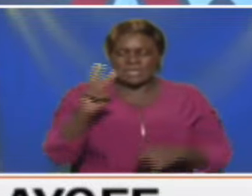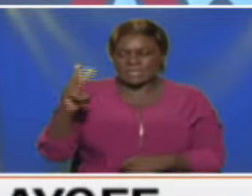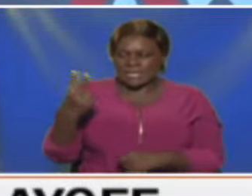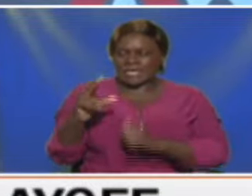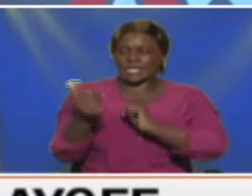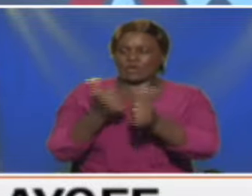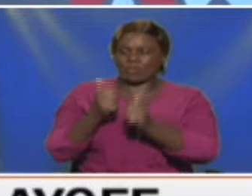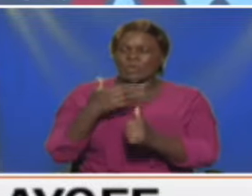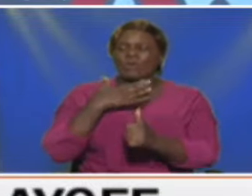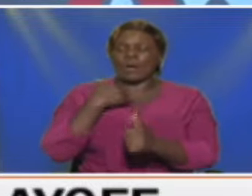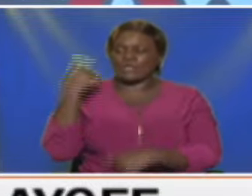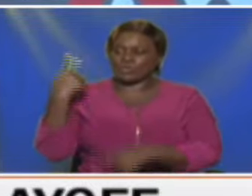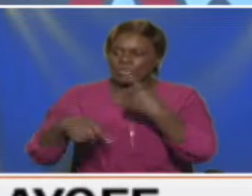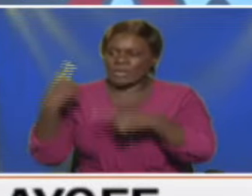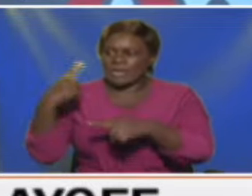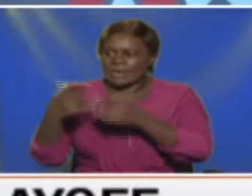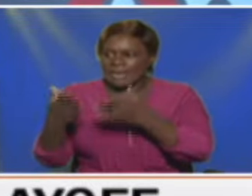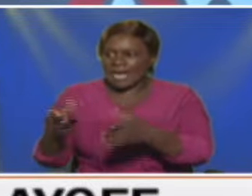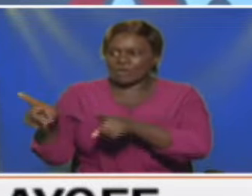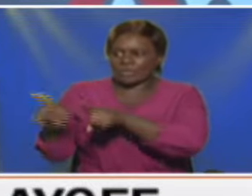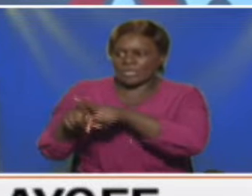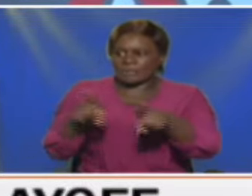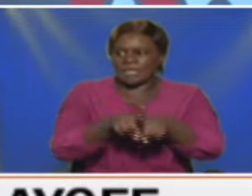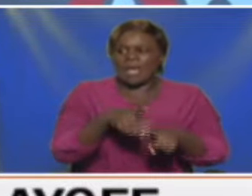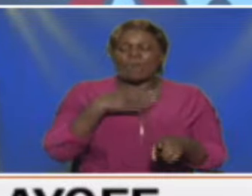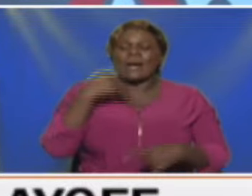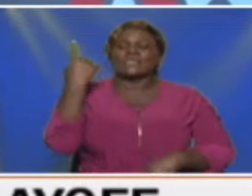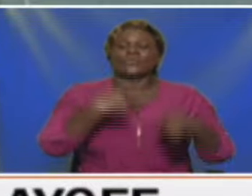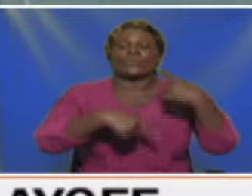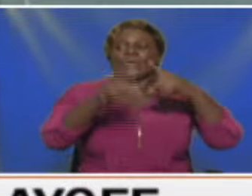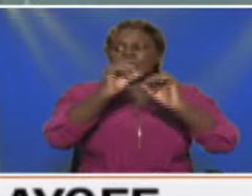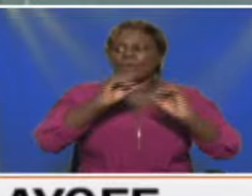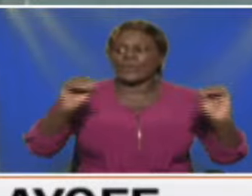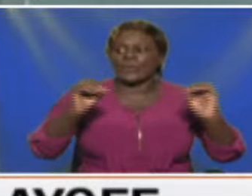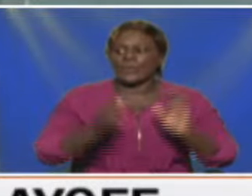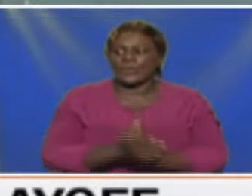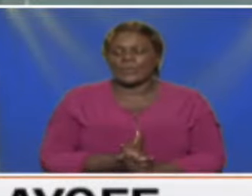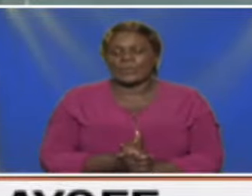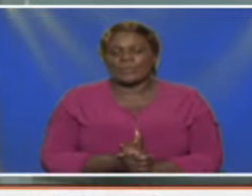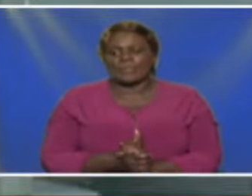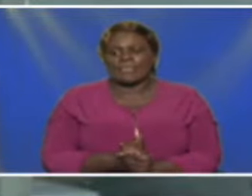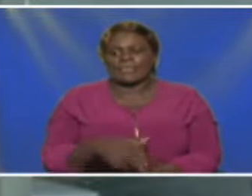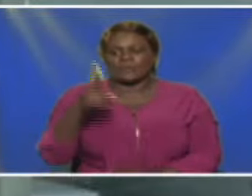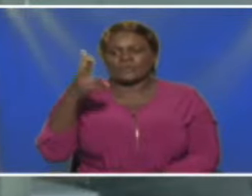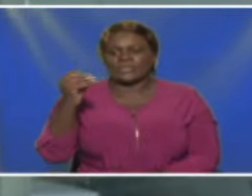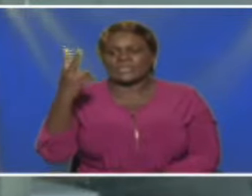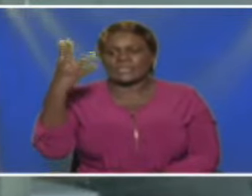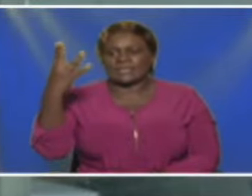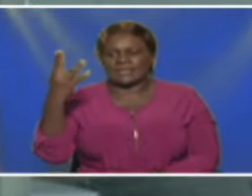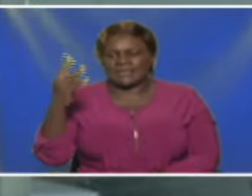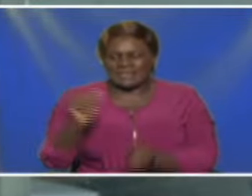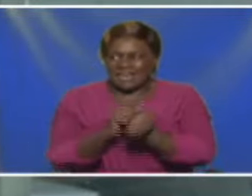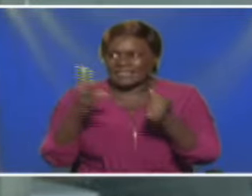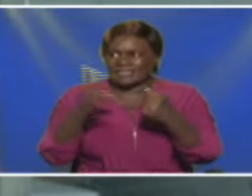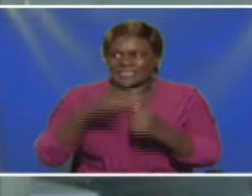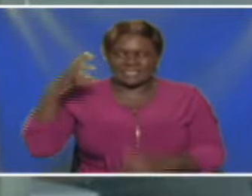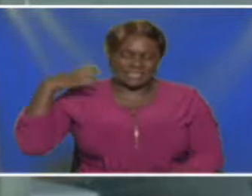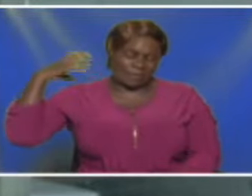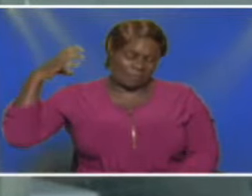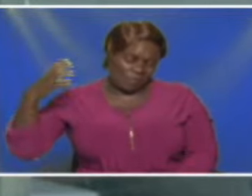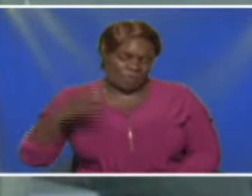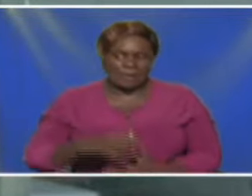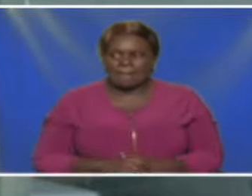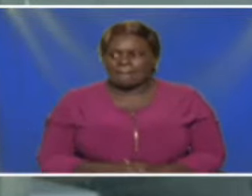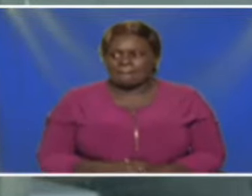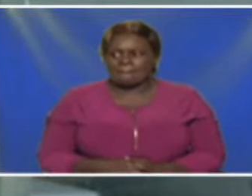Second match, nilikuwa nataka kushinda, sasa naenda kudraw. I don't need a winner to... Moving on, 2019 African Games champion